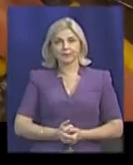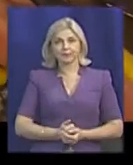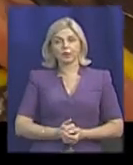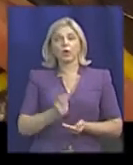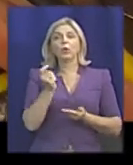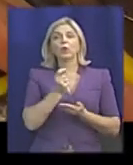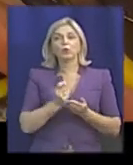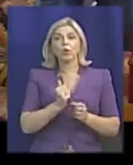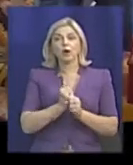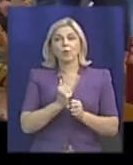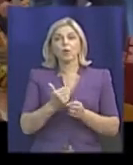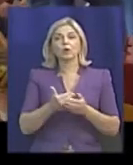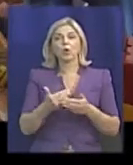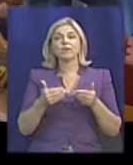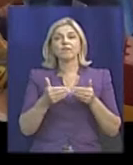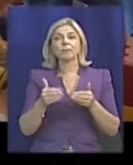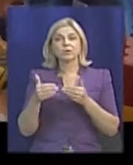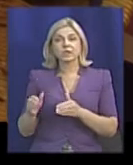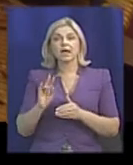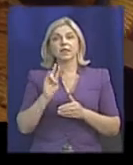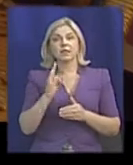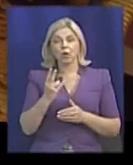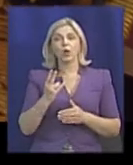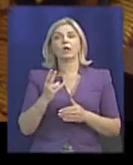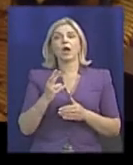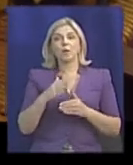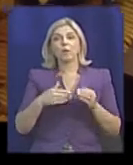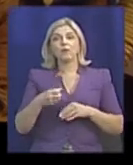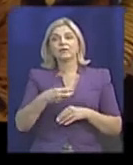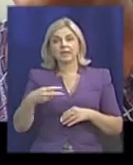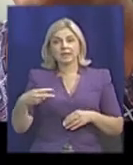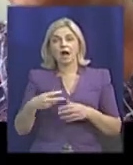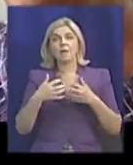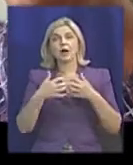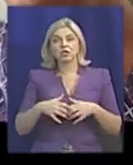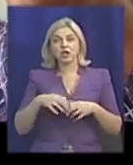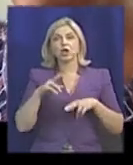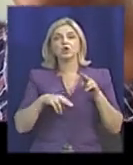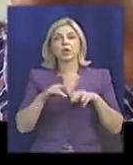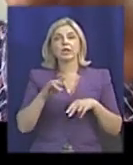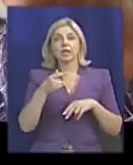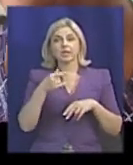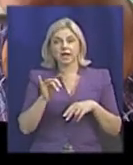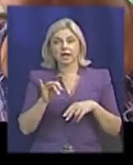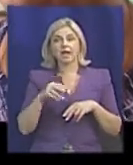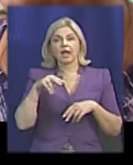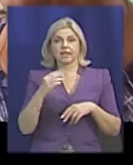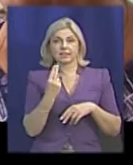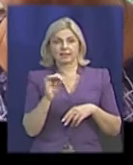Художні роботи від випускників Миколаївського професійного машинобудівного ліцею. Ну, кожна людина, вона